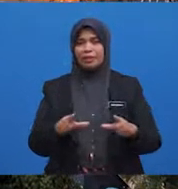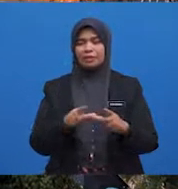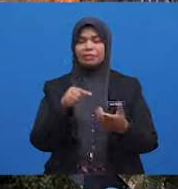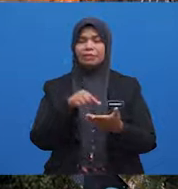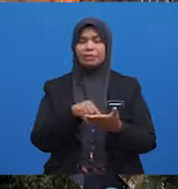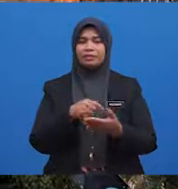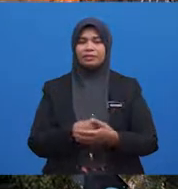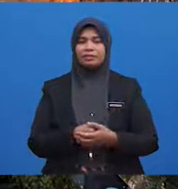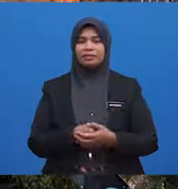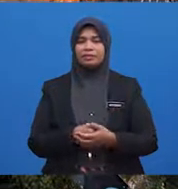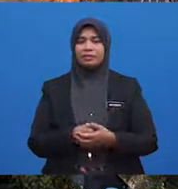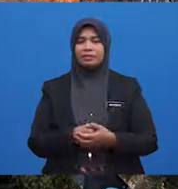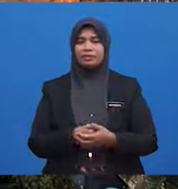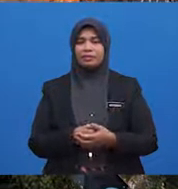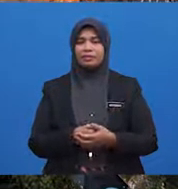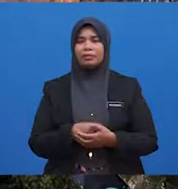ini?